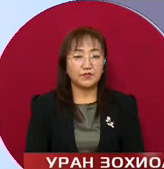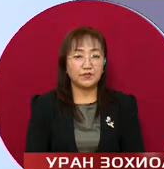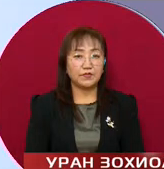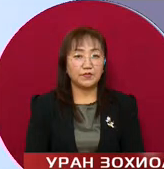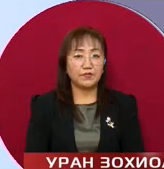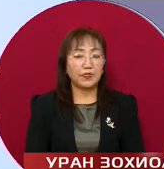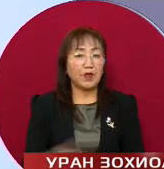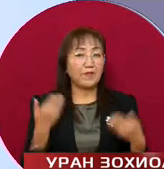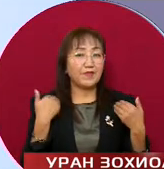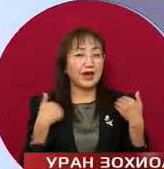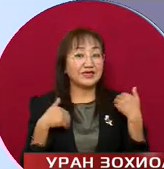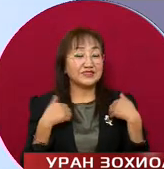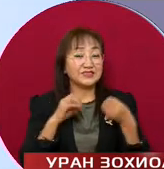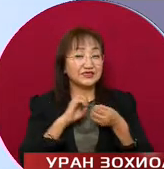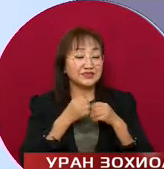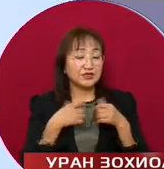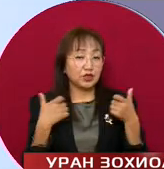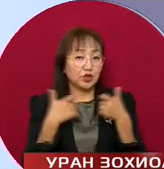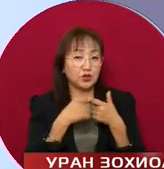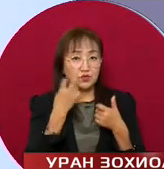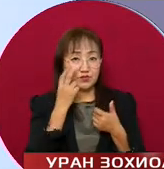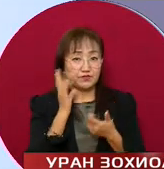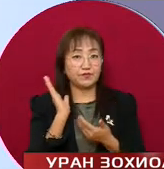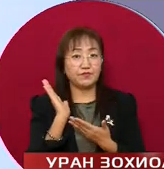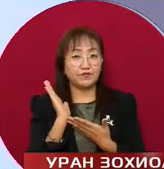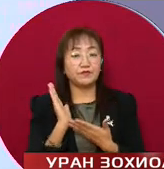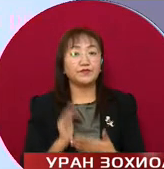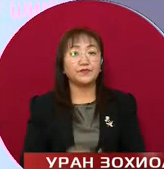Багшийн тэмдэглэсэнтэй бүгдээрээ тулгацгаая.